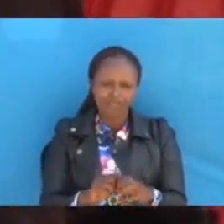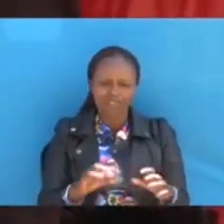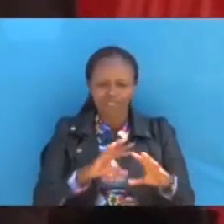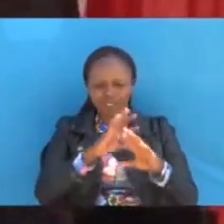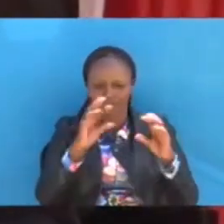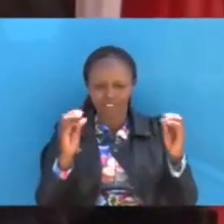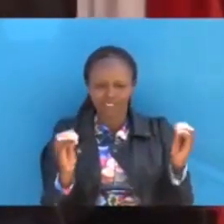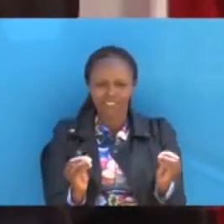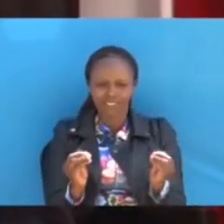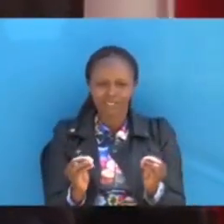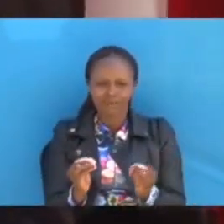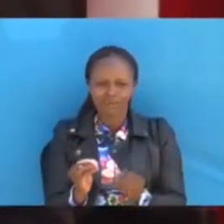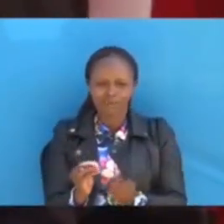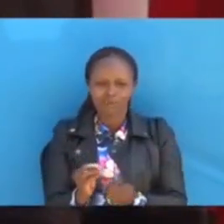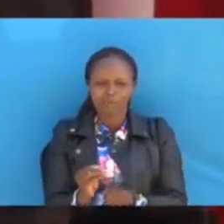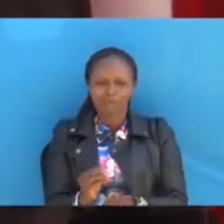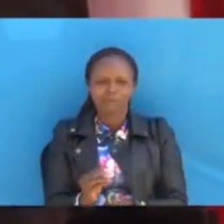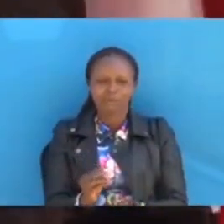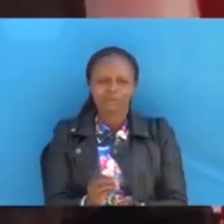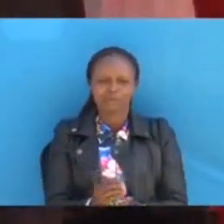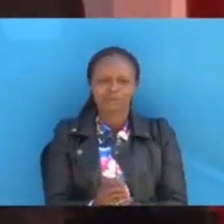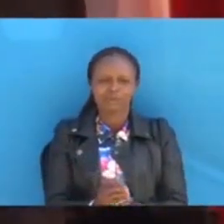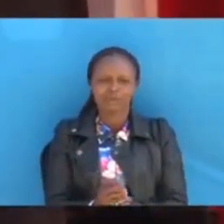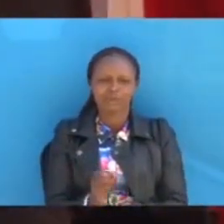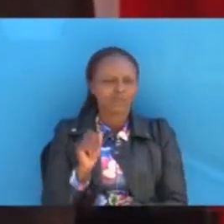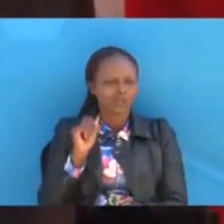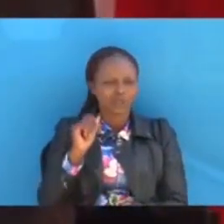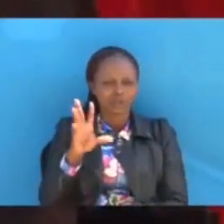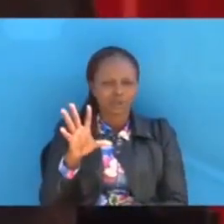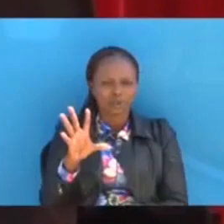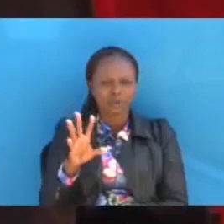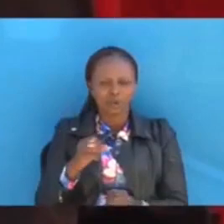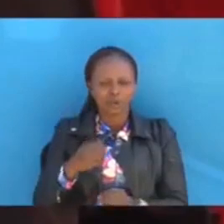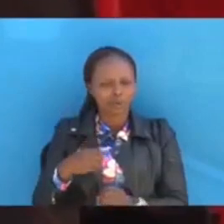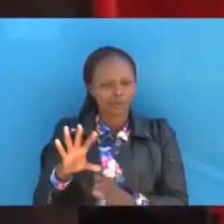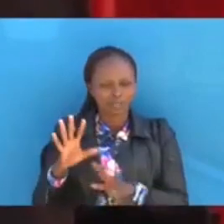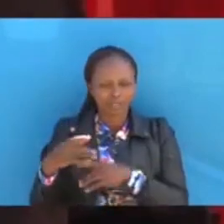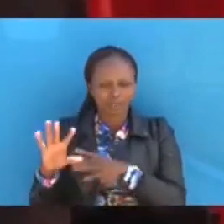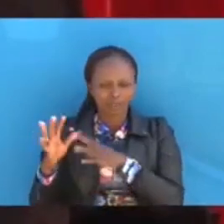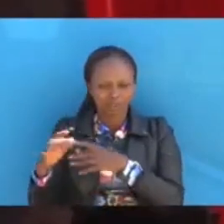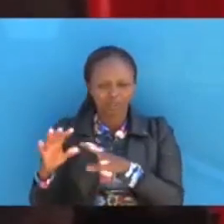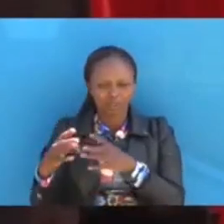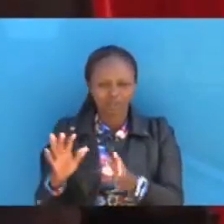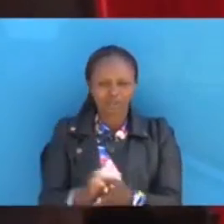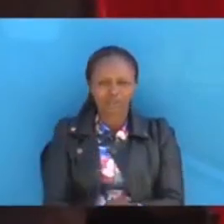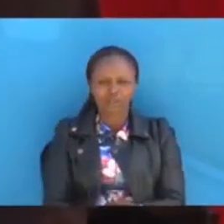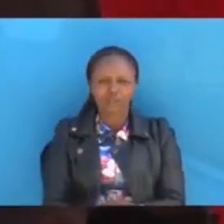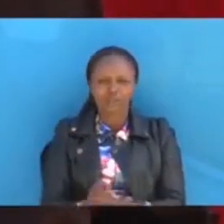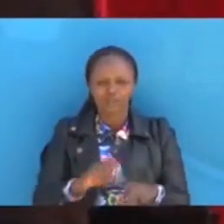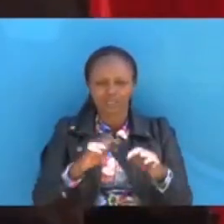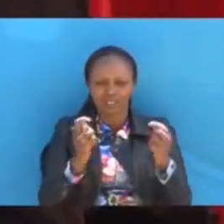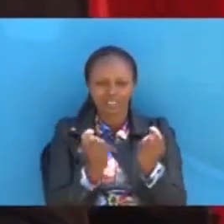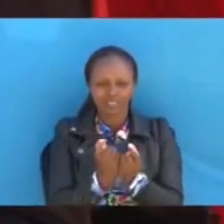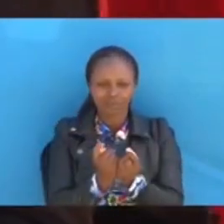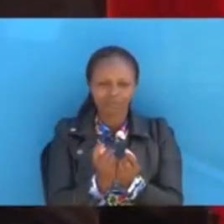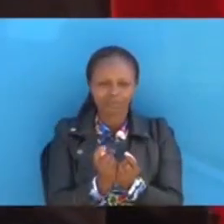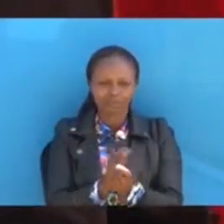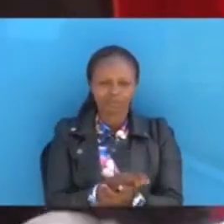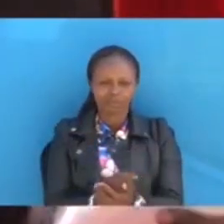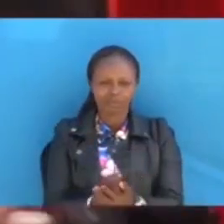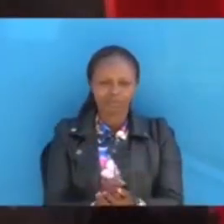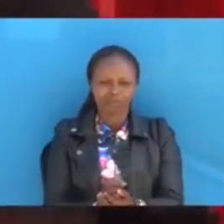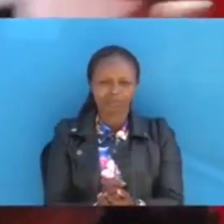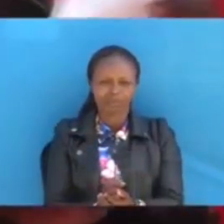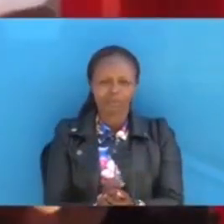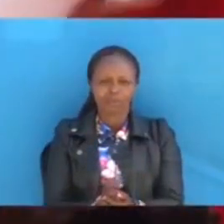deep state. Hakuna pahali imeenda. Sasa under the chairmanship of Kimani Ichung'wah, hiyo team uamushe haraka.